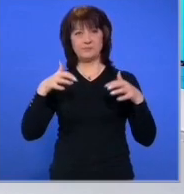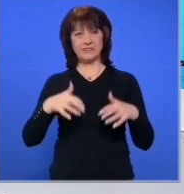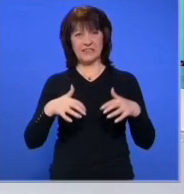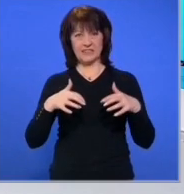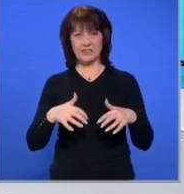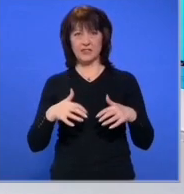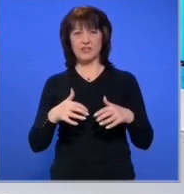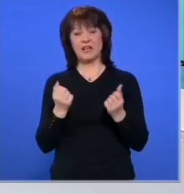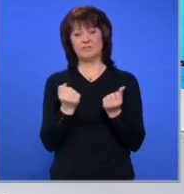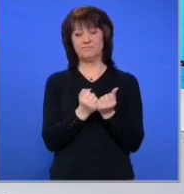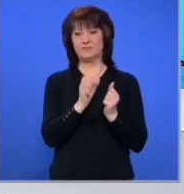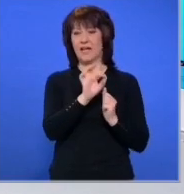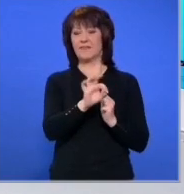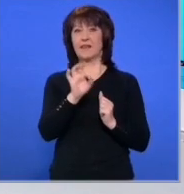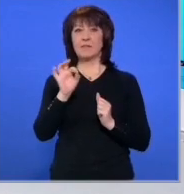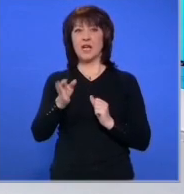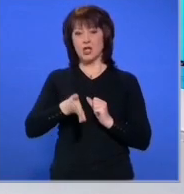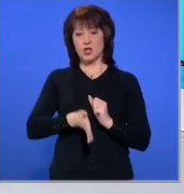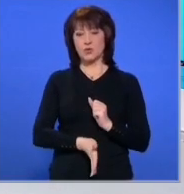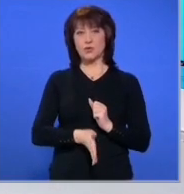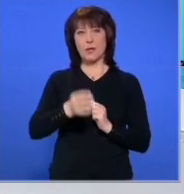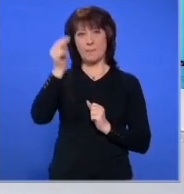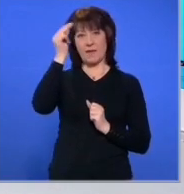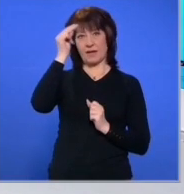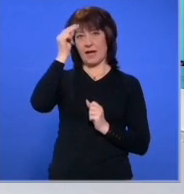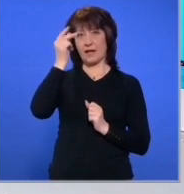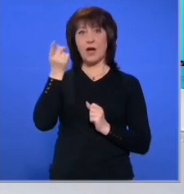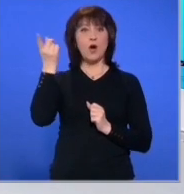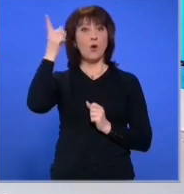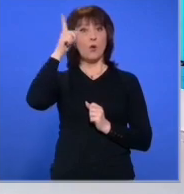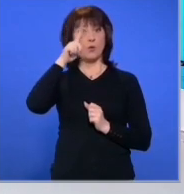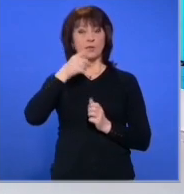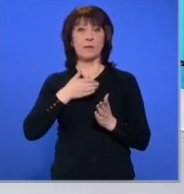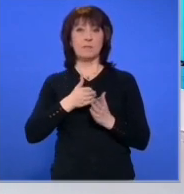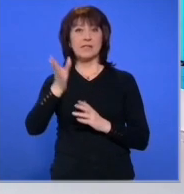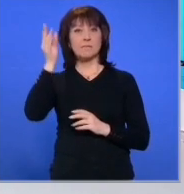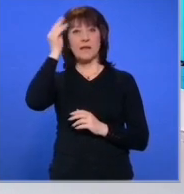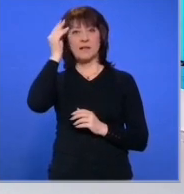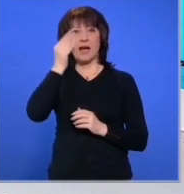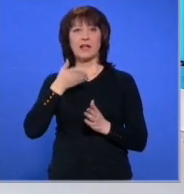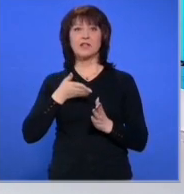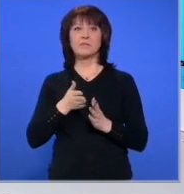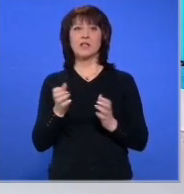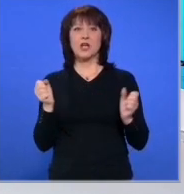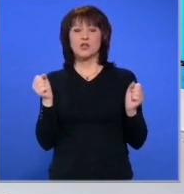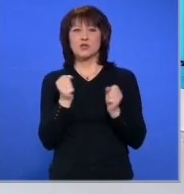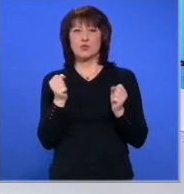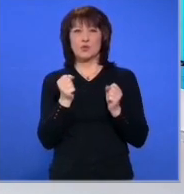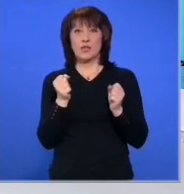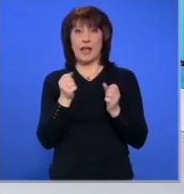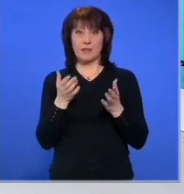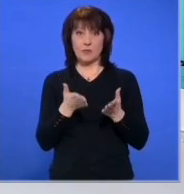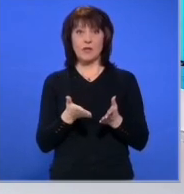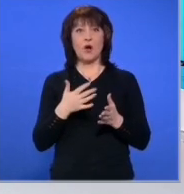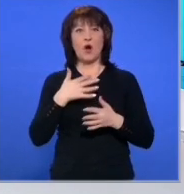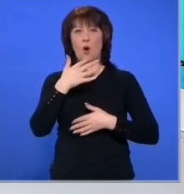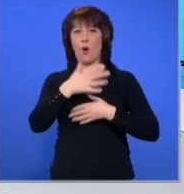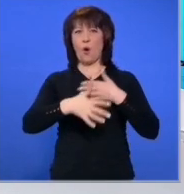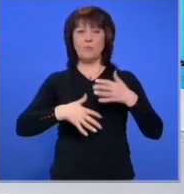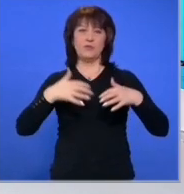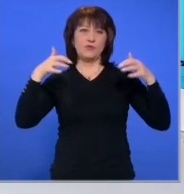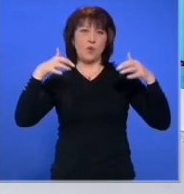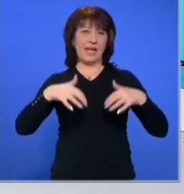само на отделни места в Южна България. Утре през страната ще преминава студен атмосферен фронт, ще бъде облачно и